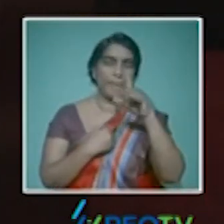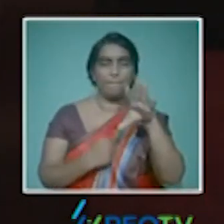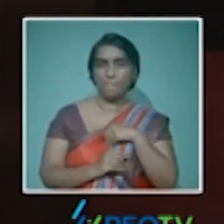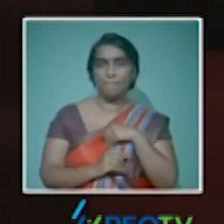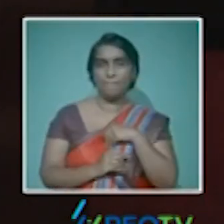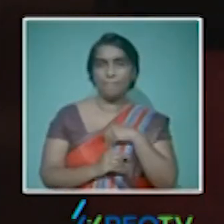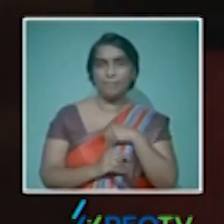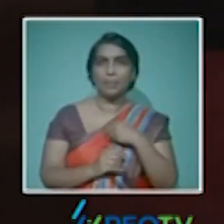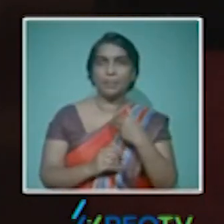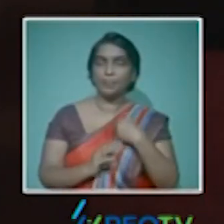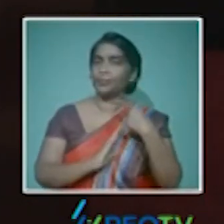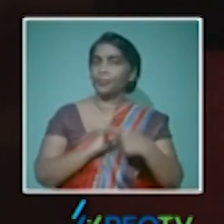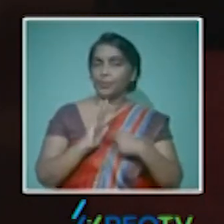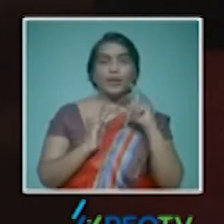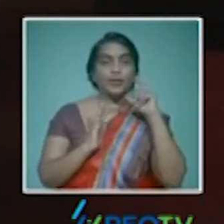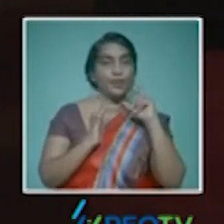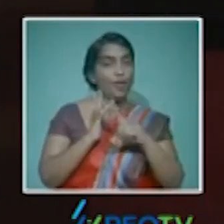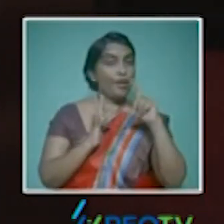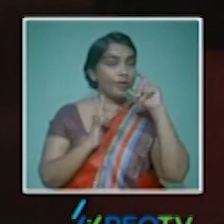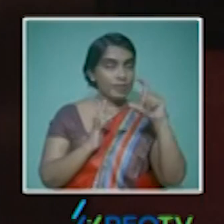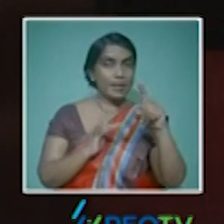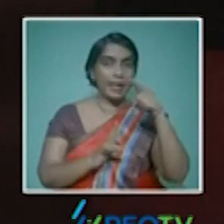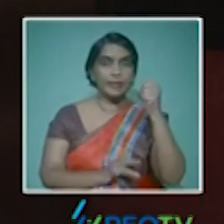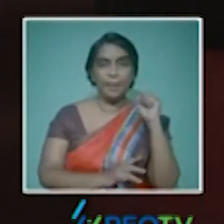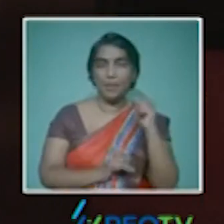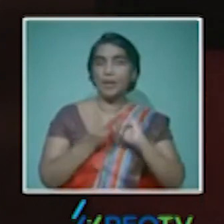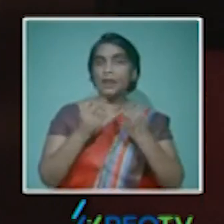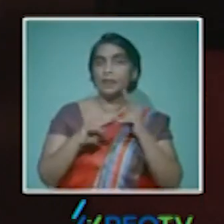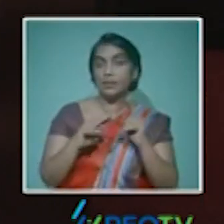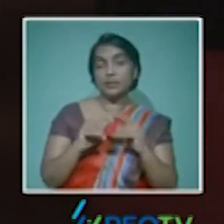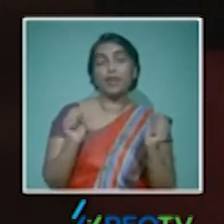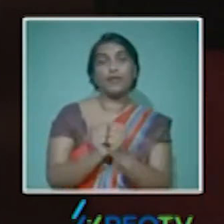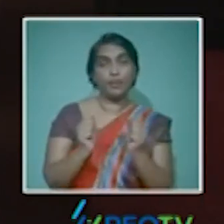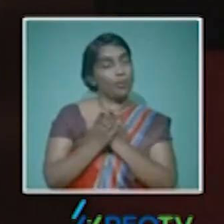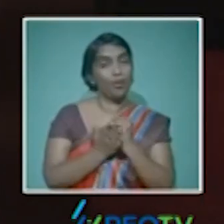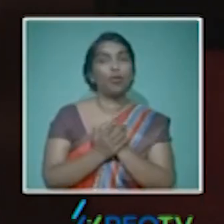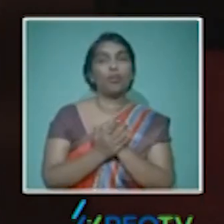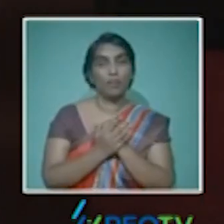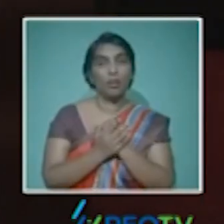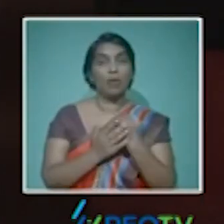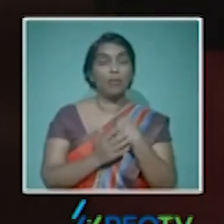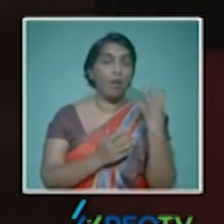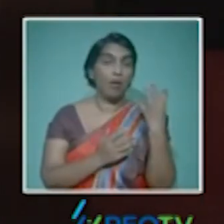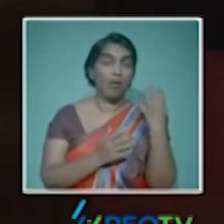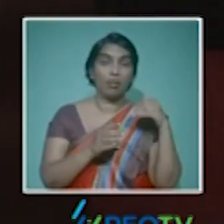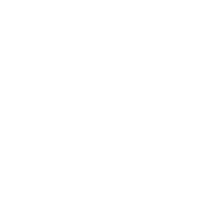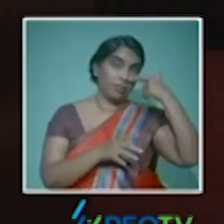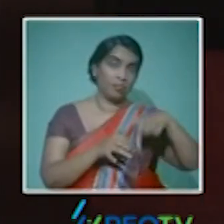ගරු එමතුමනි, අපි ලංකා IOC සමාගම 150කින් සේවකයන්ගෙන් කටයුතු කරන්නේ මුළු ආයතනයක්. අපි 4000ක ඉන්න